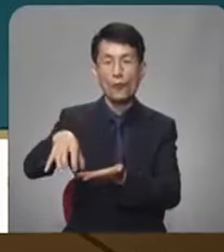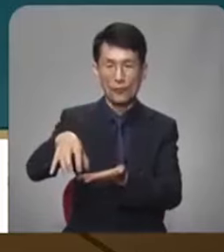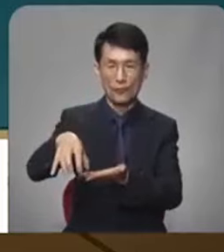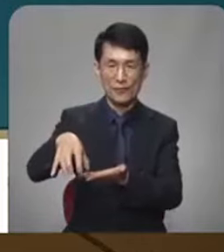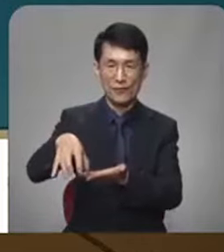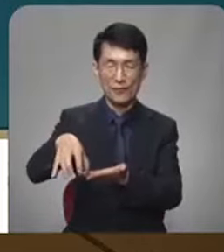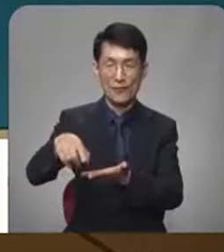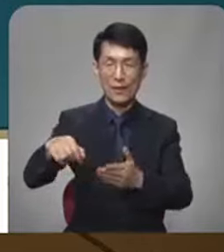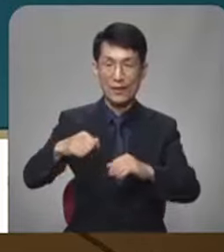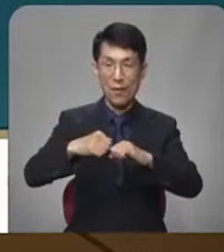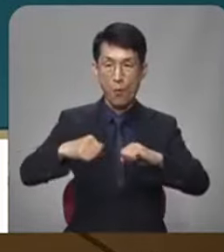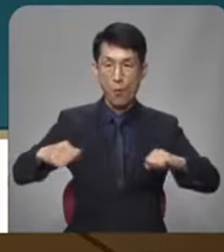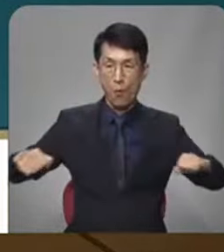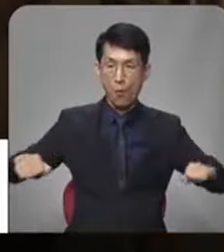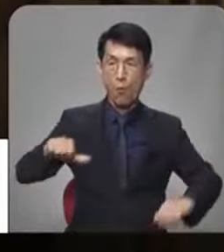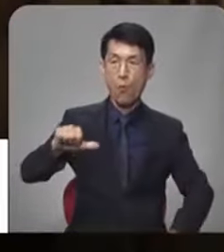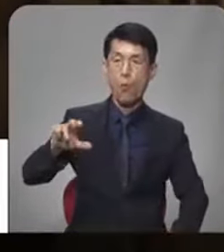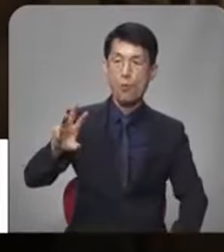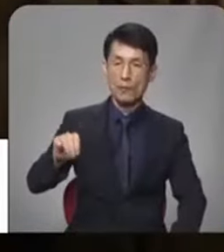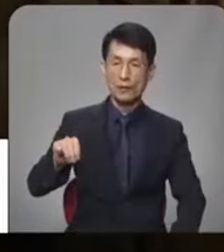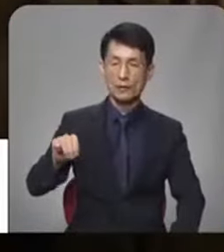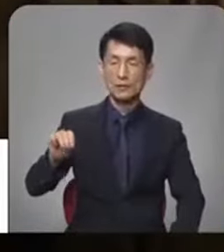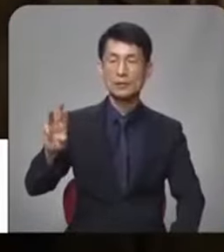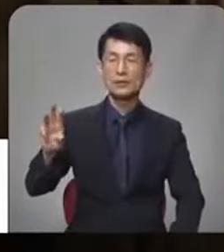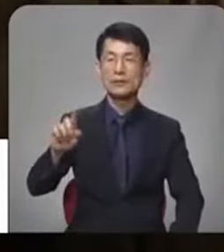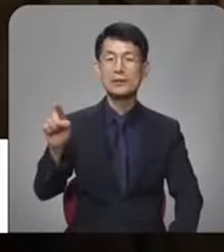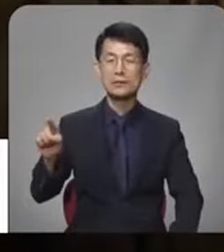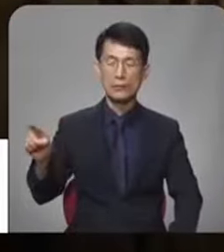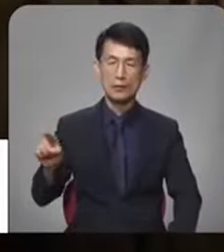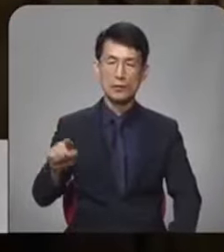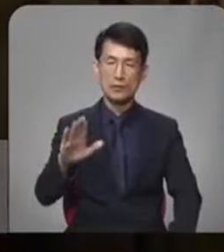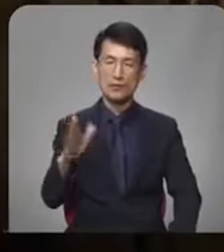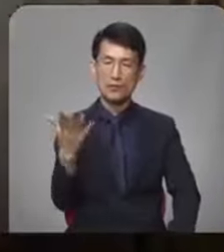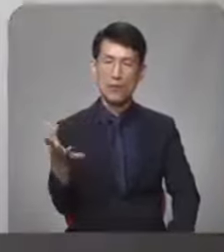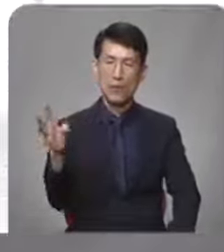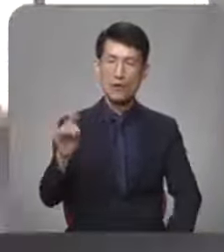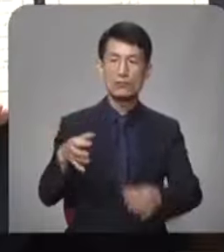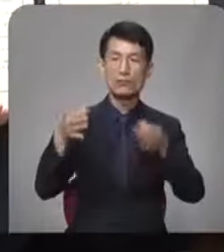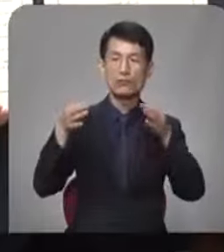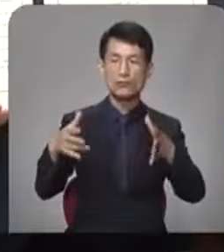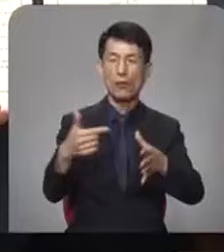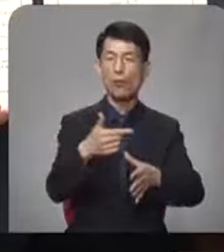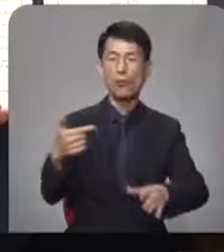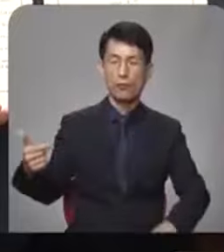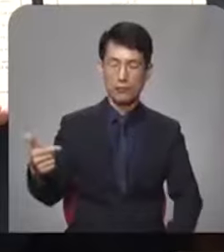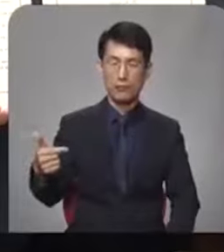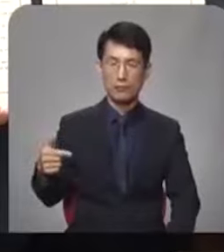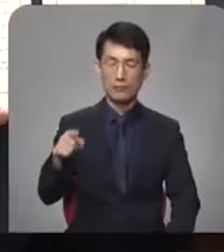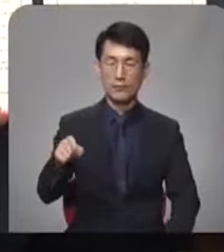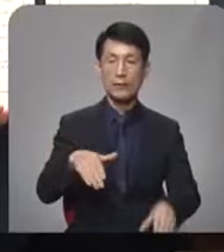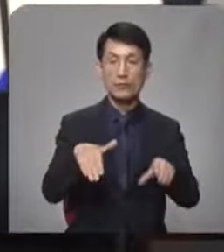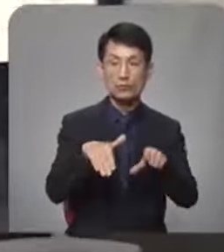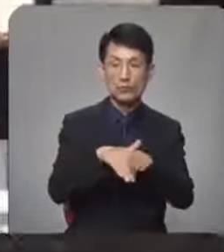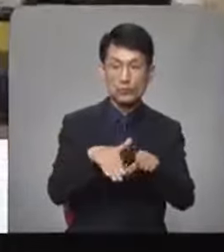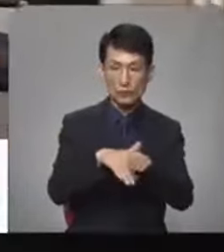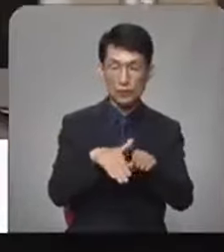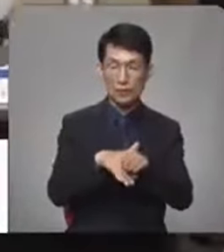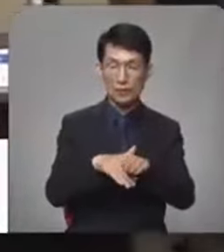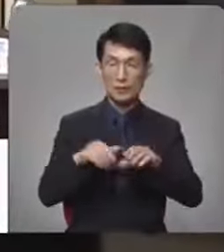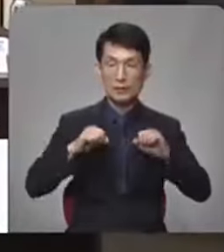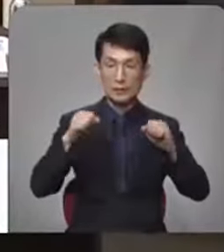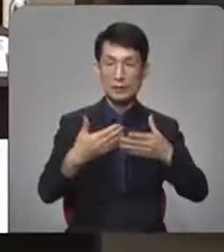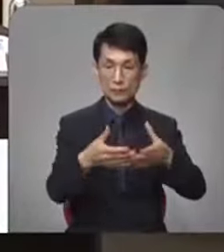연면적이 5만 제미가 넘고 사업비는 900억 원 넘게 들었습니다 강원도와 문화체육 관광부는